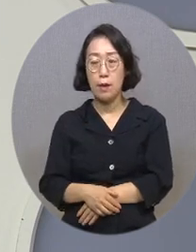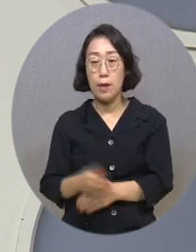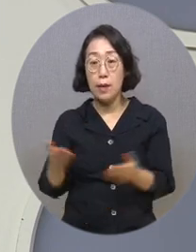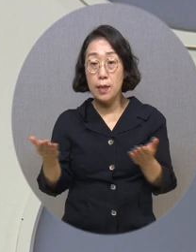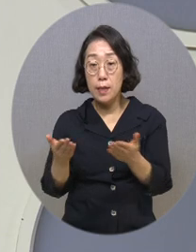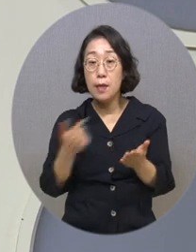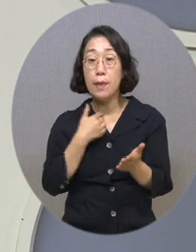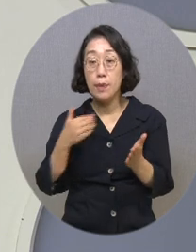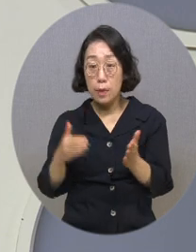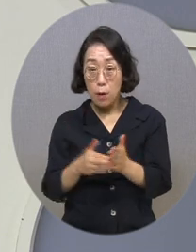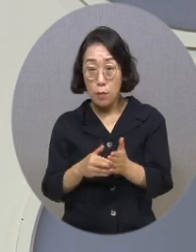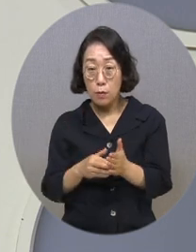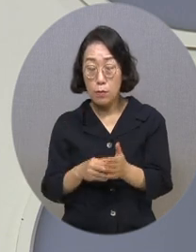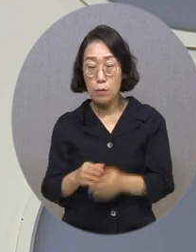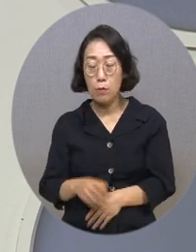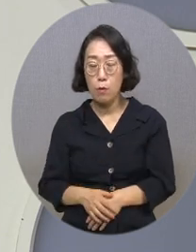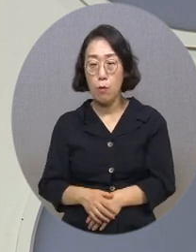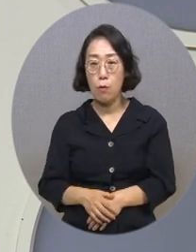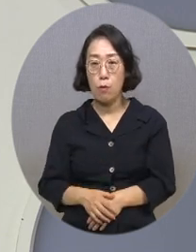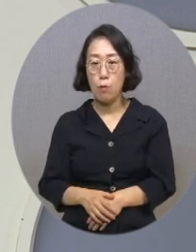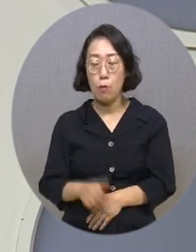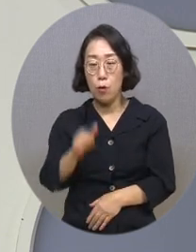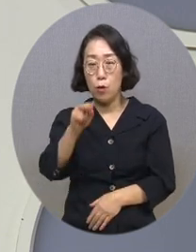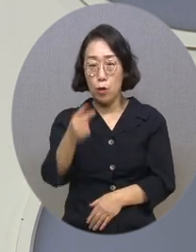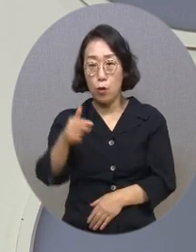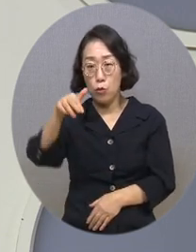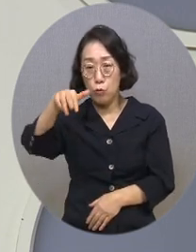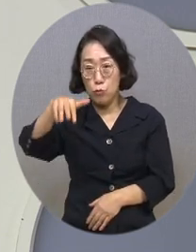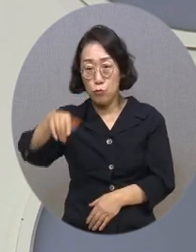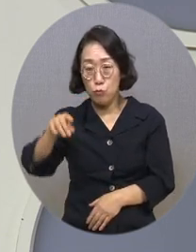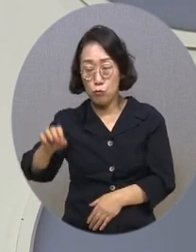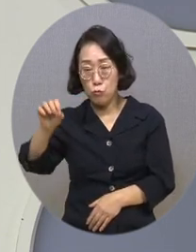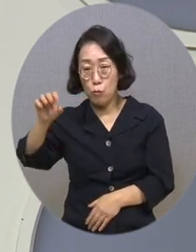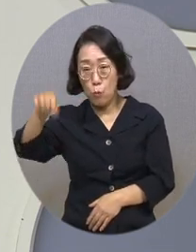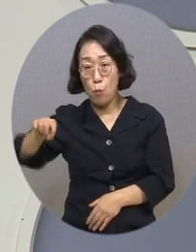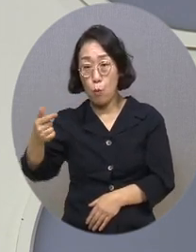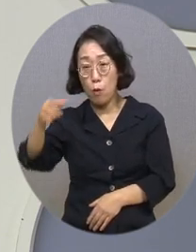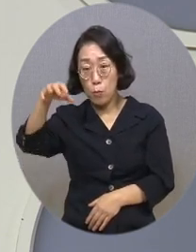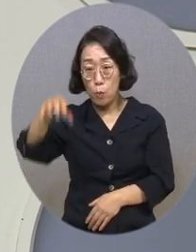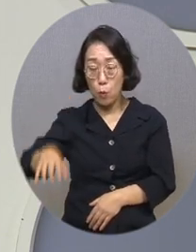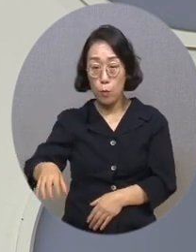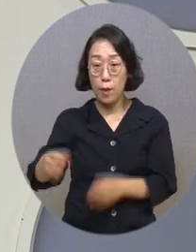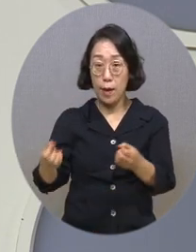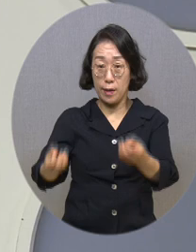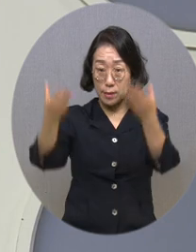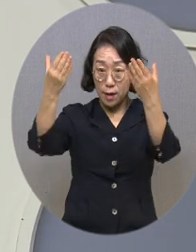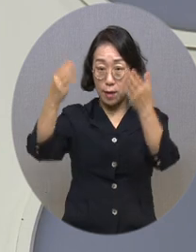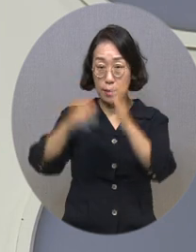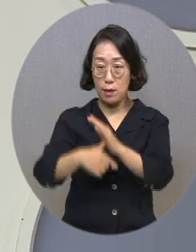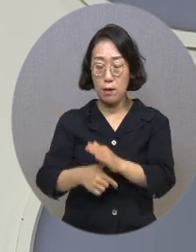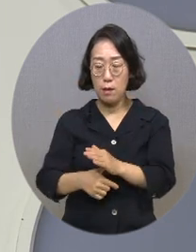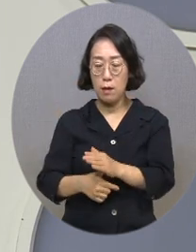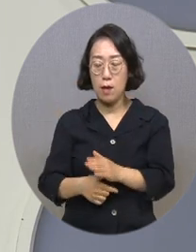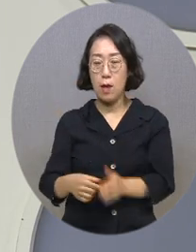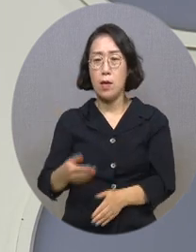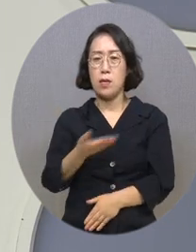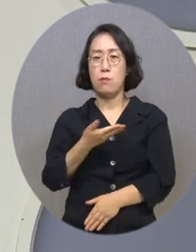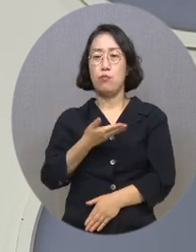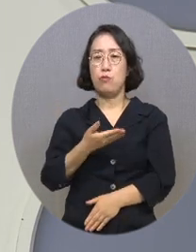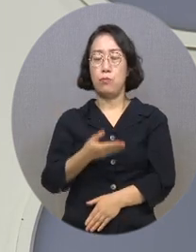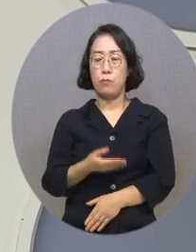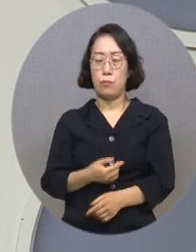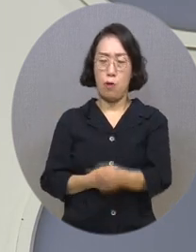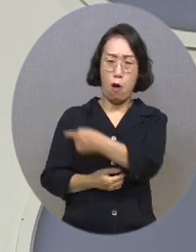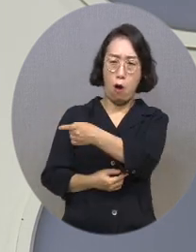일하던 분이 어느 저 현충원 행사에 갔는데 뭐 그런 걸 주려면 이런 분을 줘야지